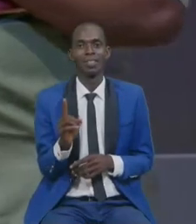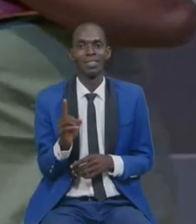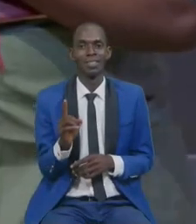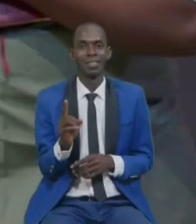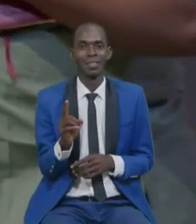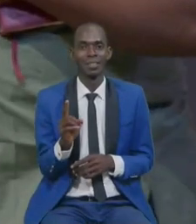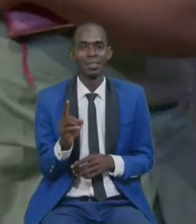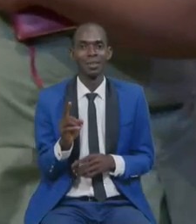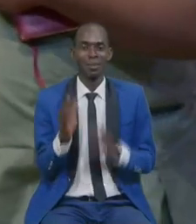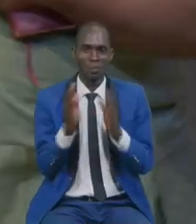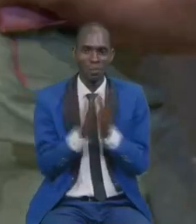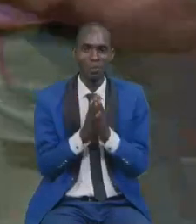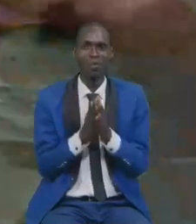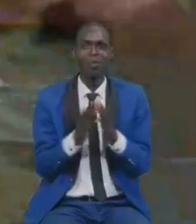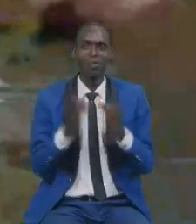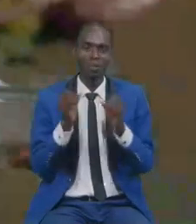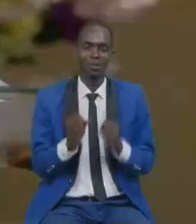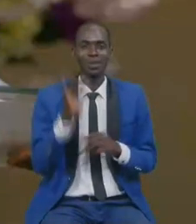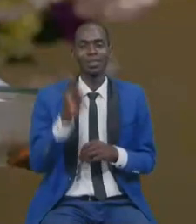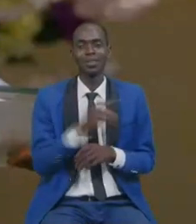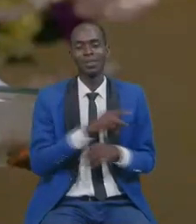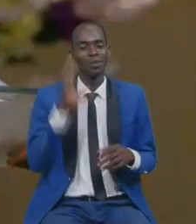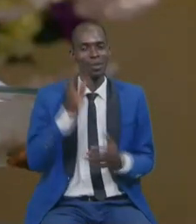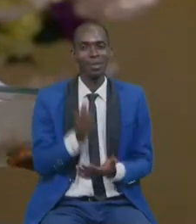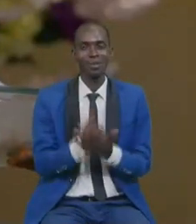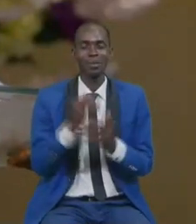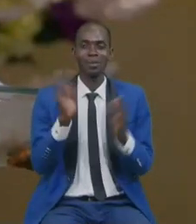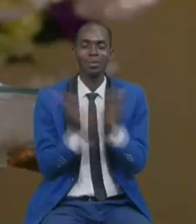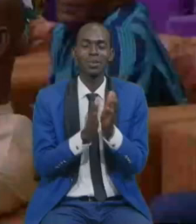prie et Dieu va t'exaucer, gloire à Dieu,